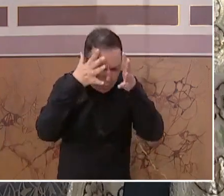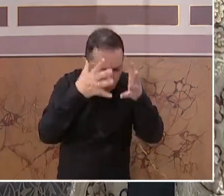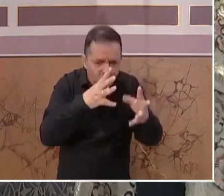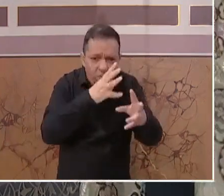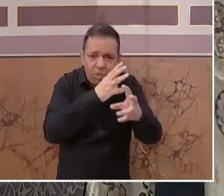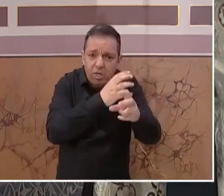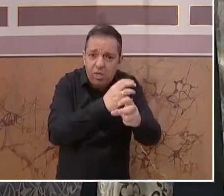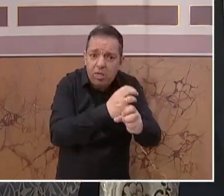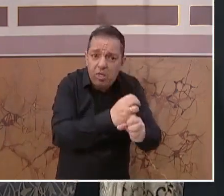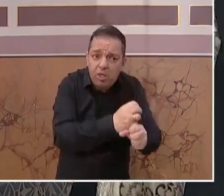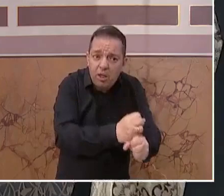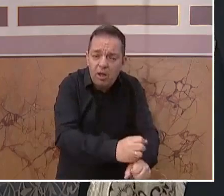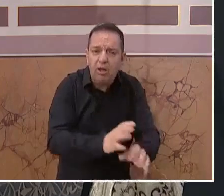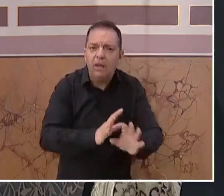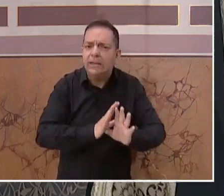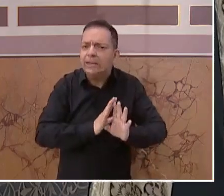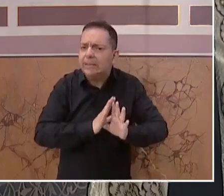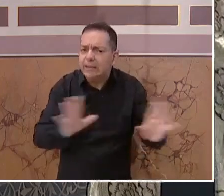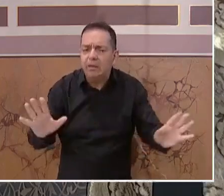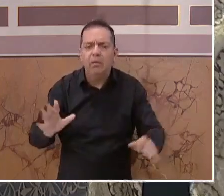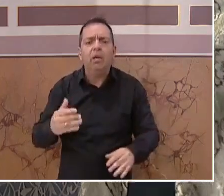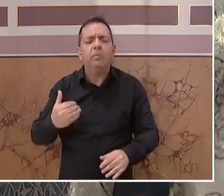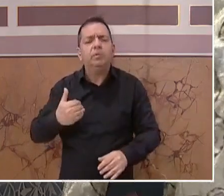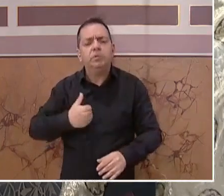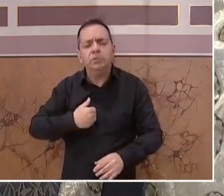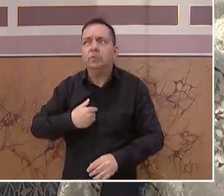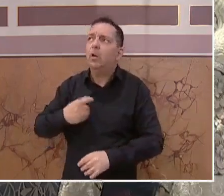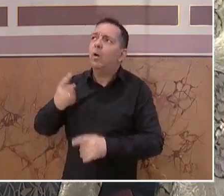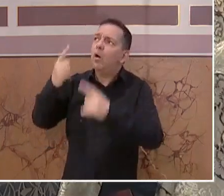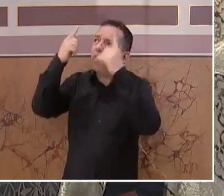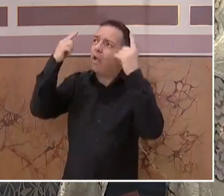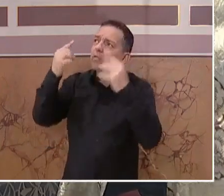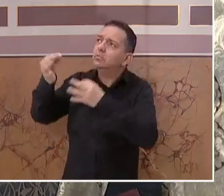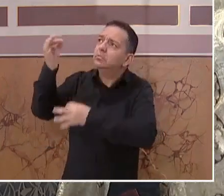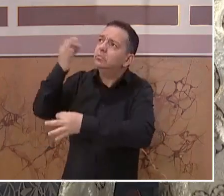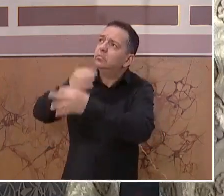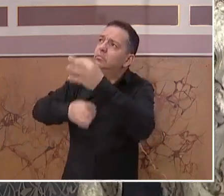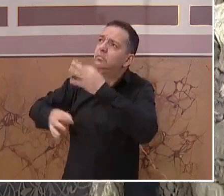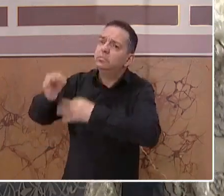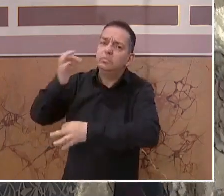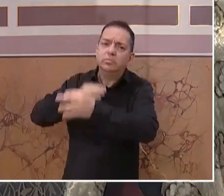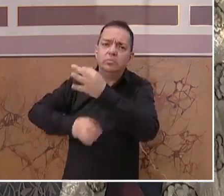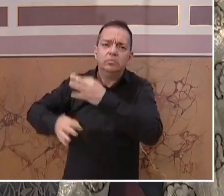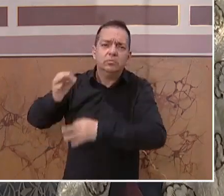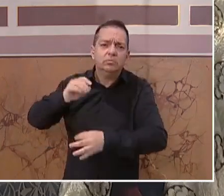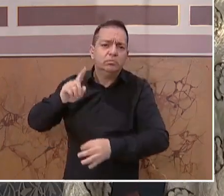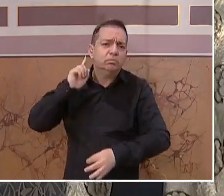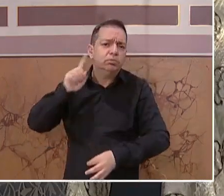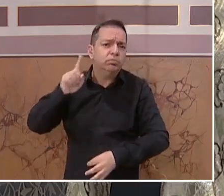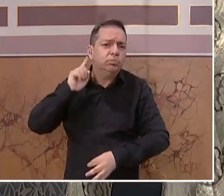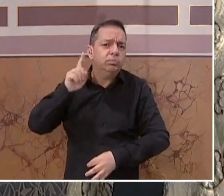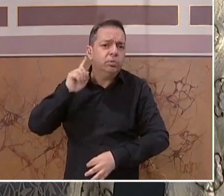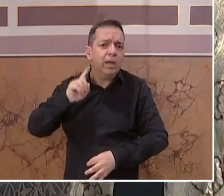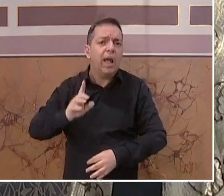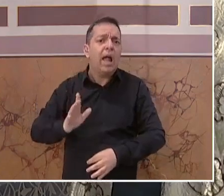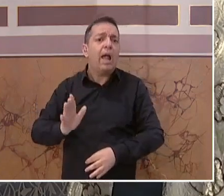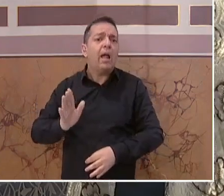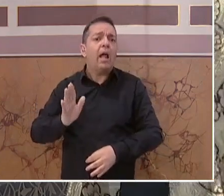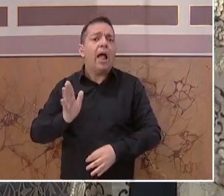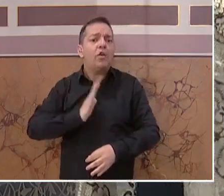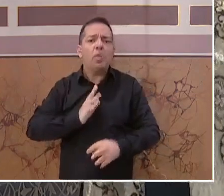του, αδιαφορώντας για το θέλημα του Θεού και μη σεβόμενος τον συνάνθρωπό